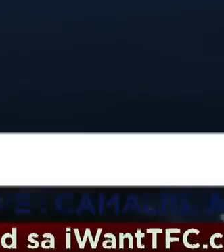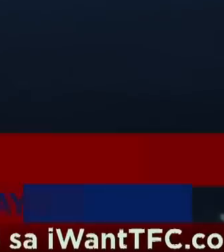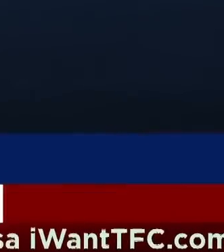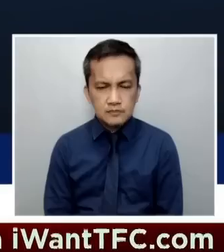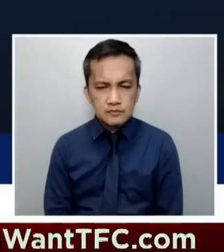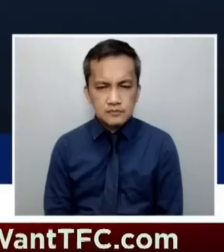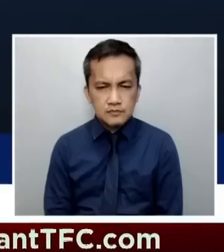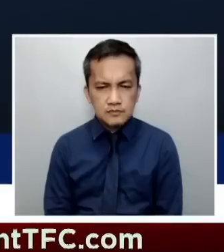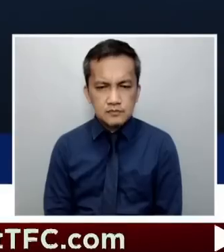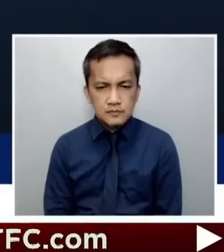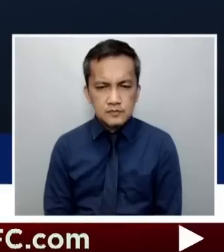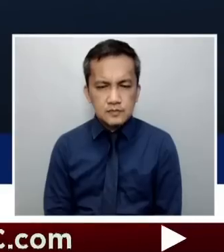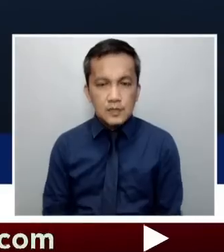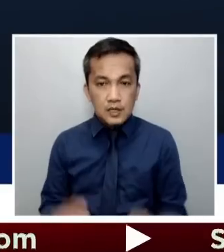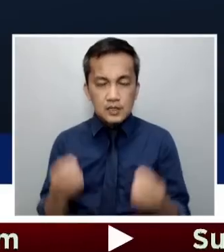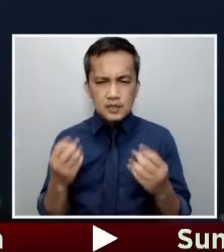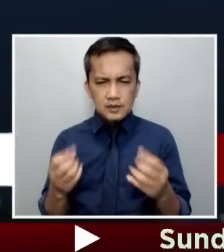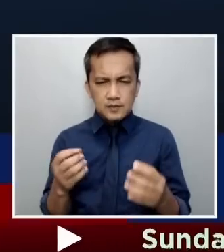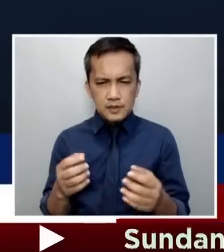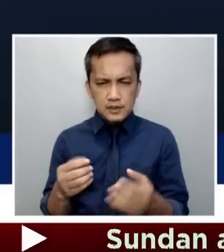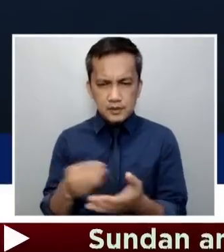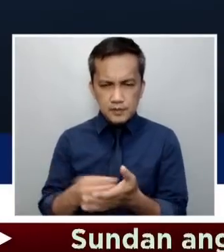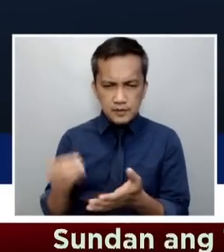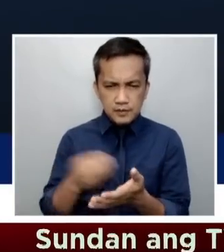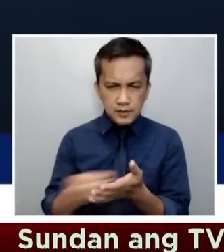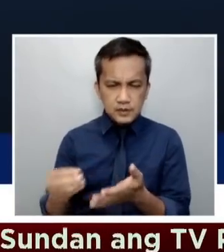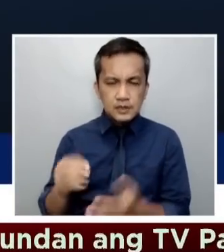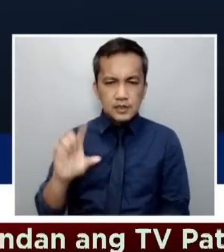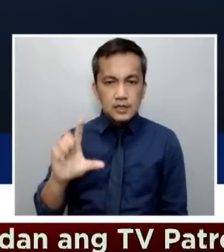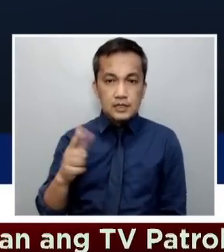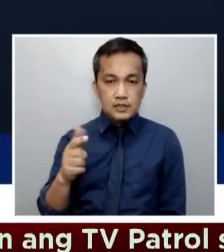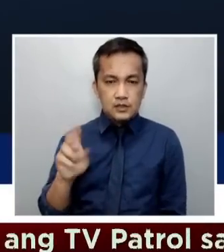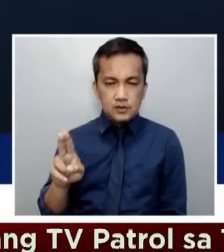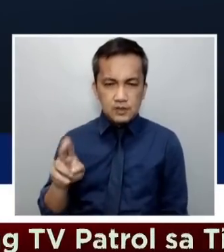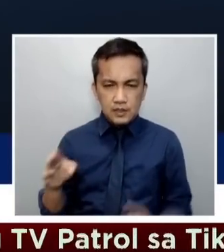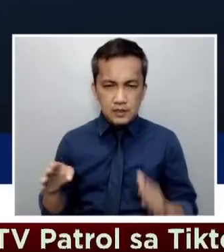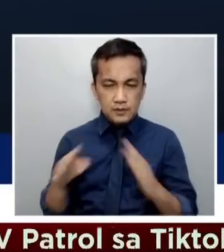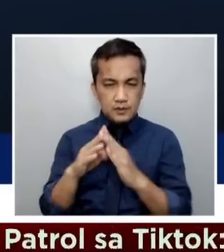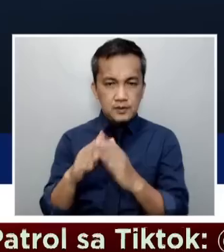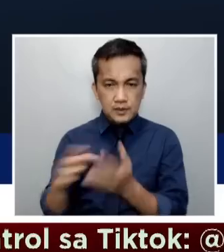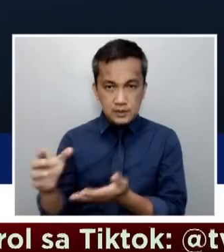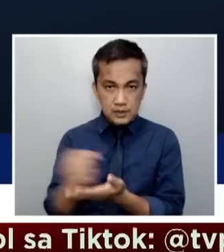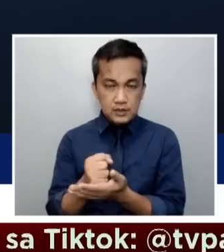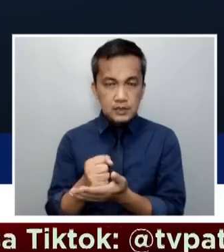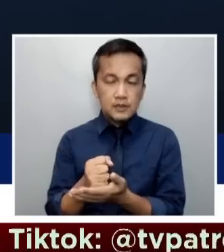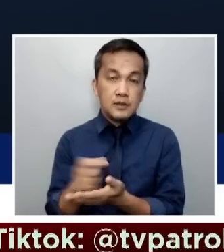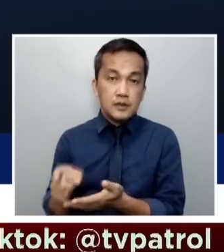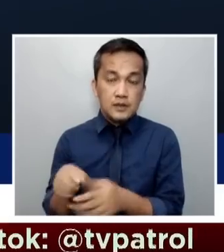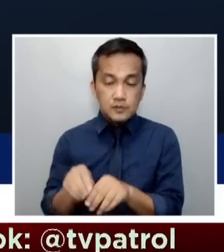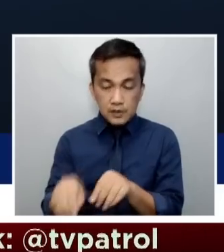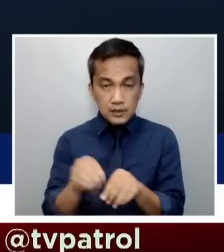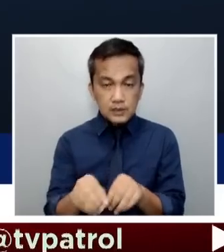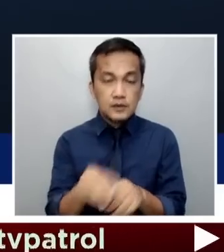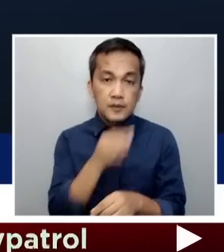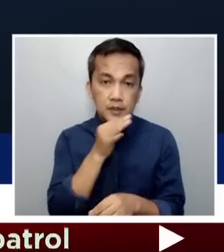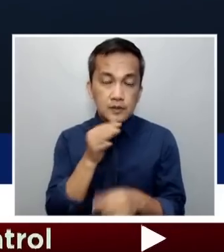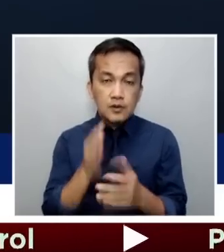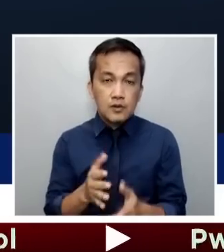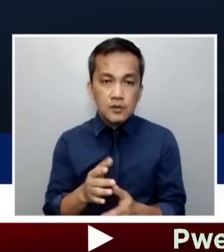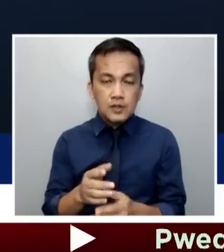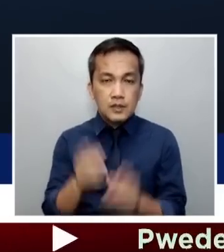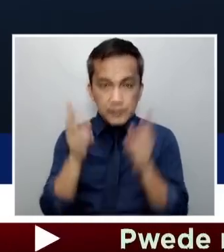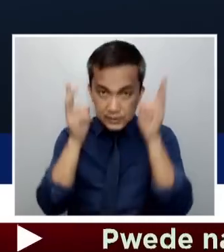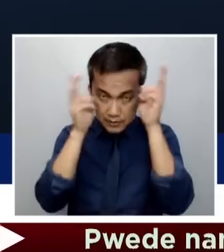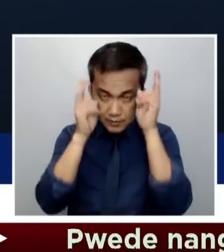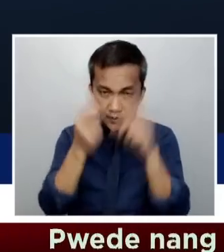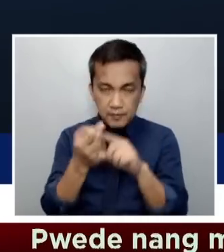Kabayan, karamihan sa mga binibili ng lokal na pamahalaan ng Albay sa mga inaning pananim ng mga magsasaka ay mga gulay mula